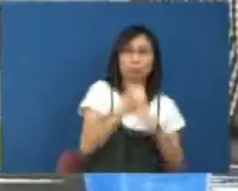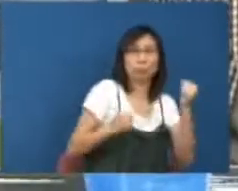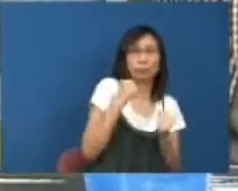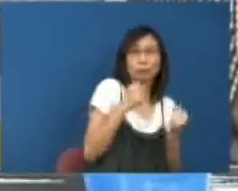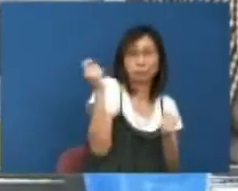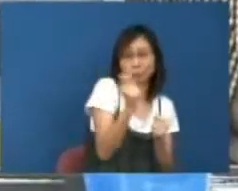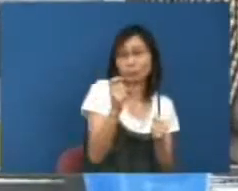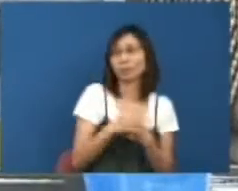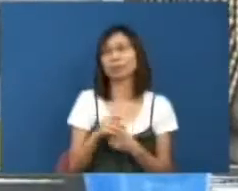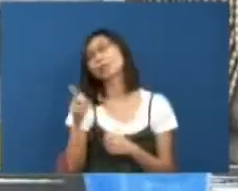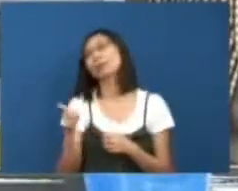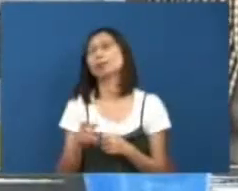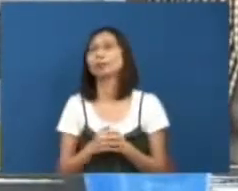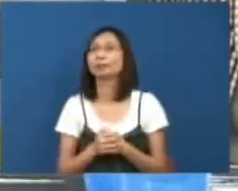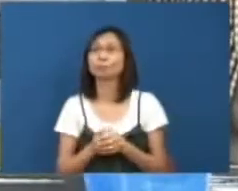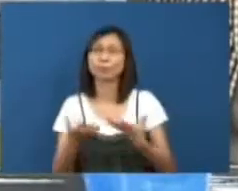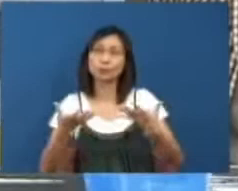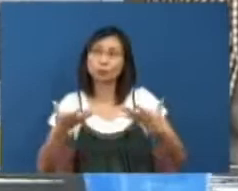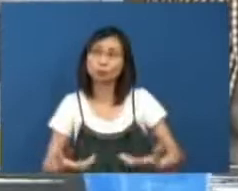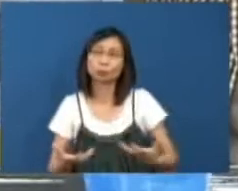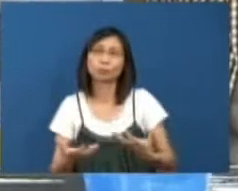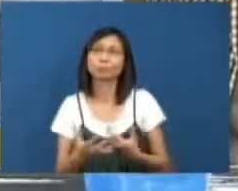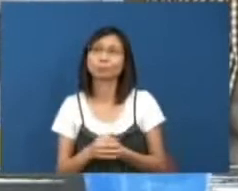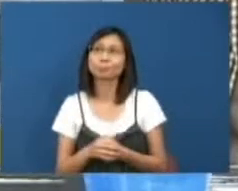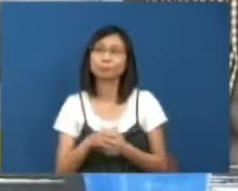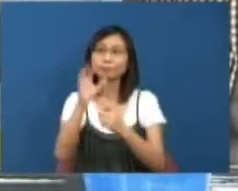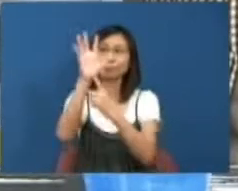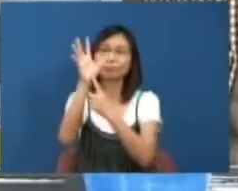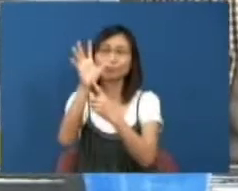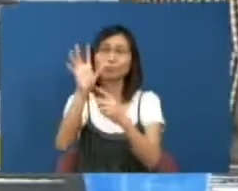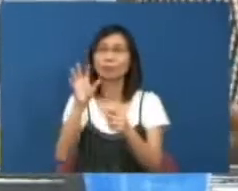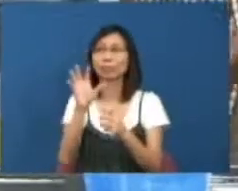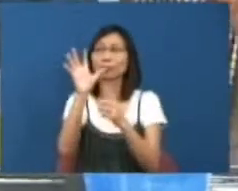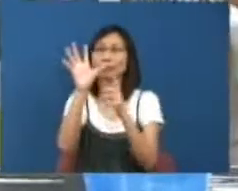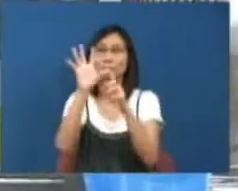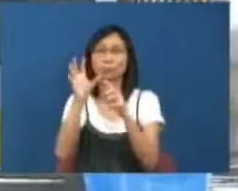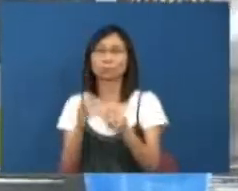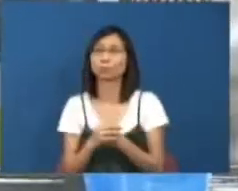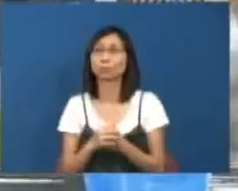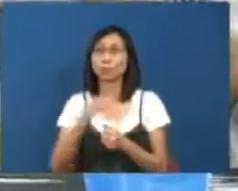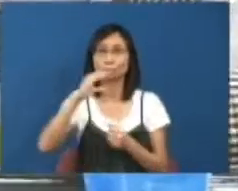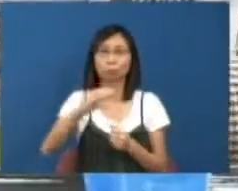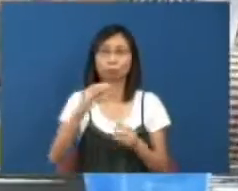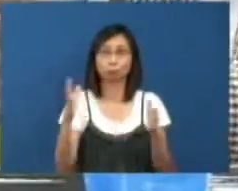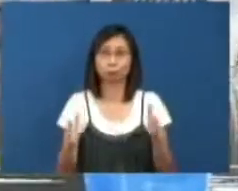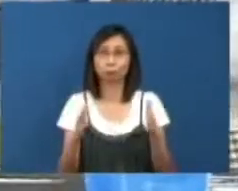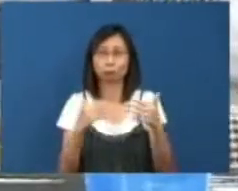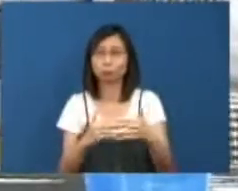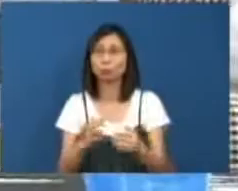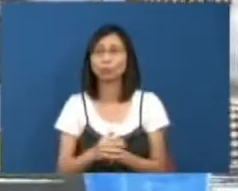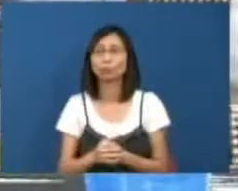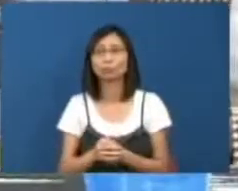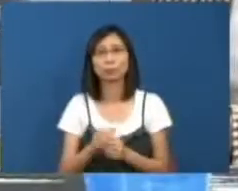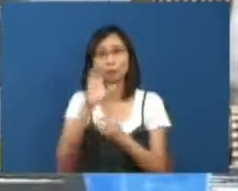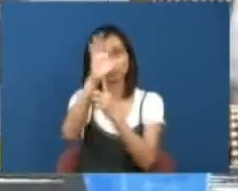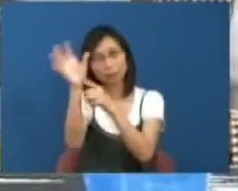隻大概。 每一隻大概是很重的，一隻掌都幾噸的。 哇，即是10多噸砸下來有什麼